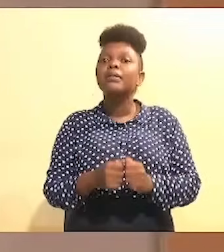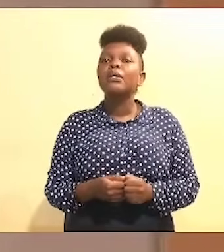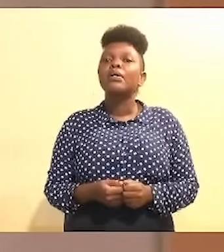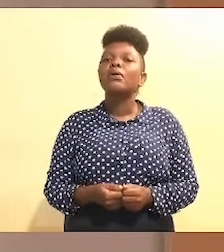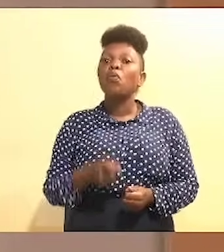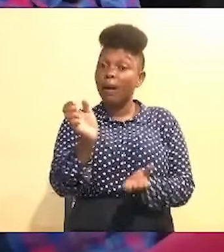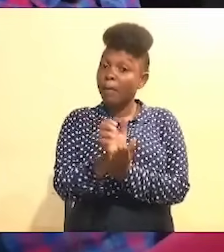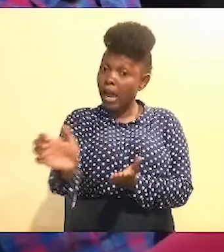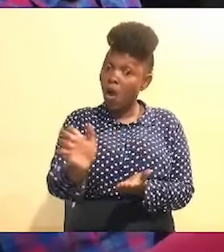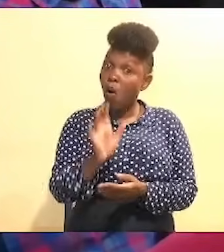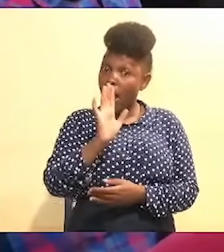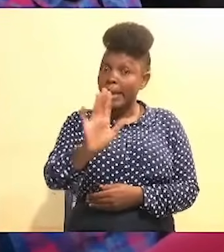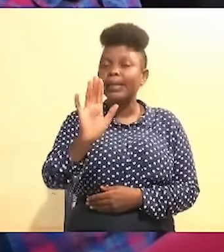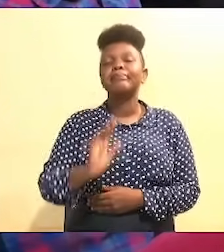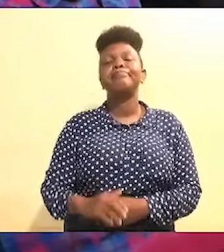mgao.